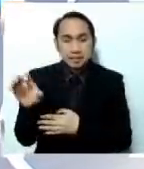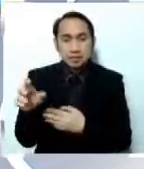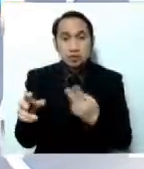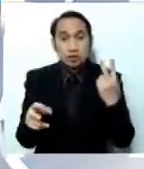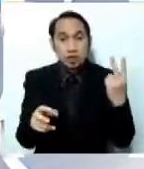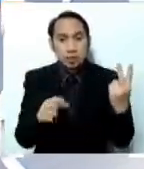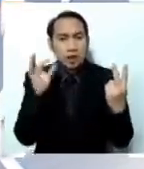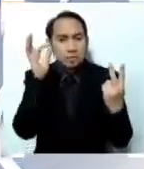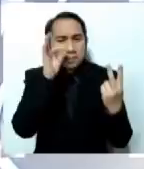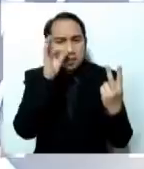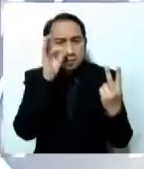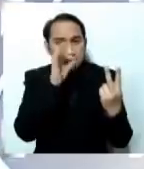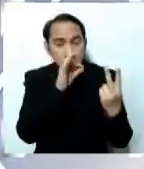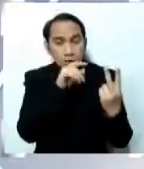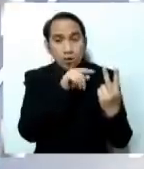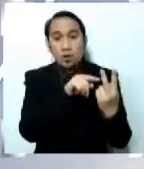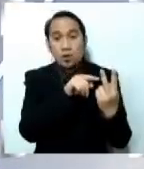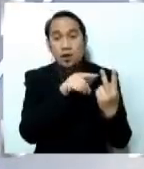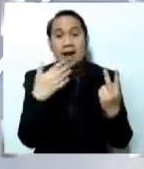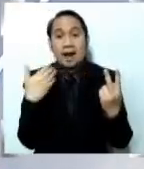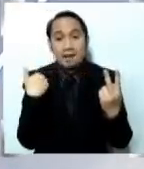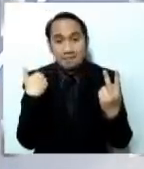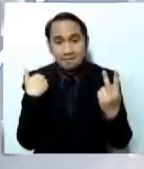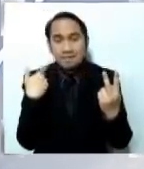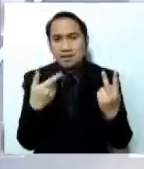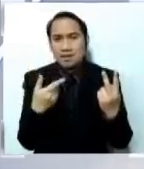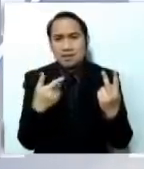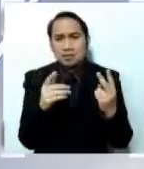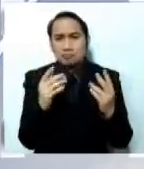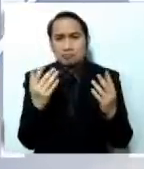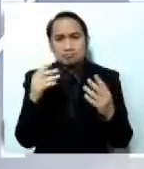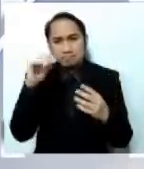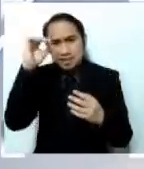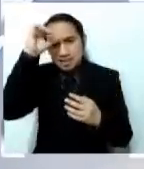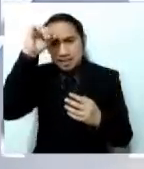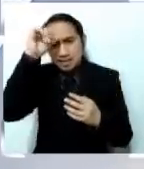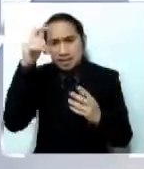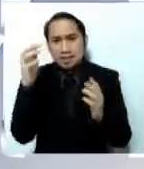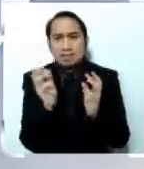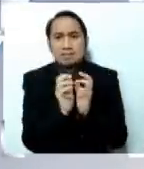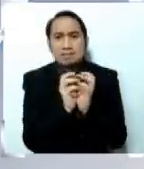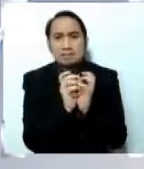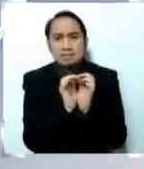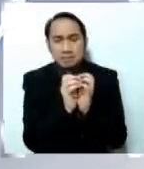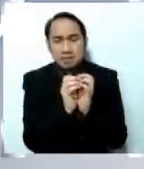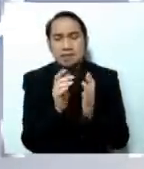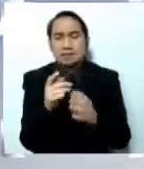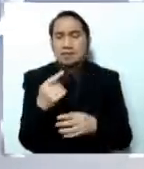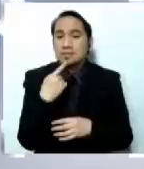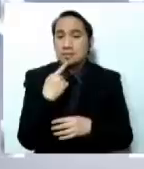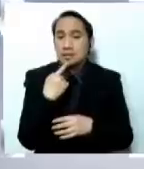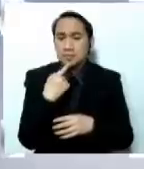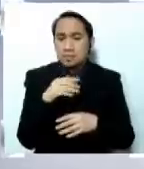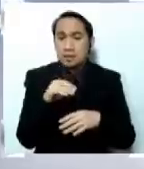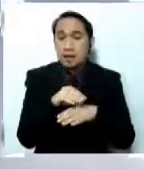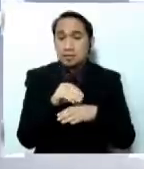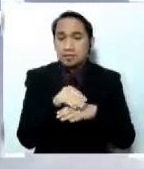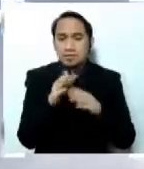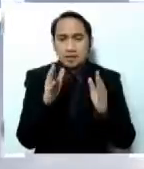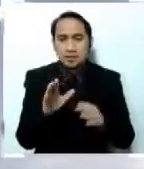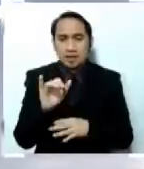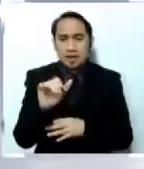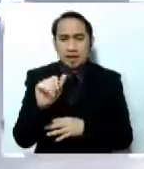at posibleng mas nakakahawang India variant. Giit na isa sa dating special advisor ng IATF, tila huli na